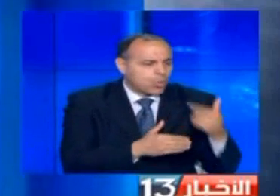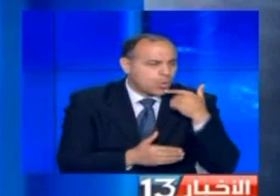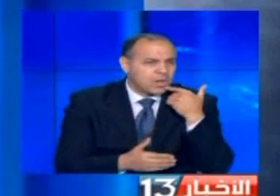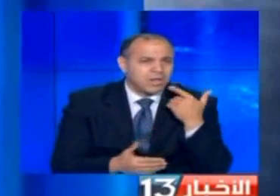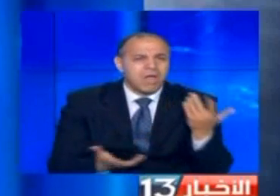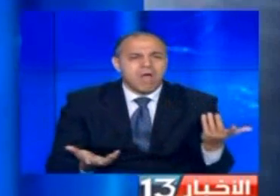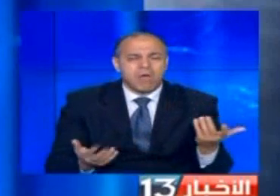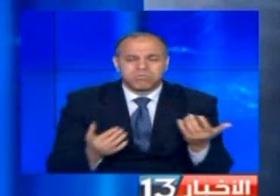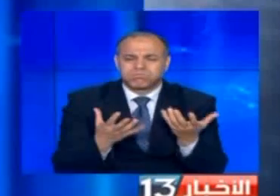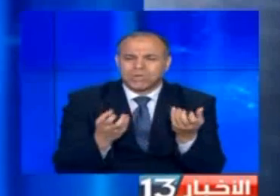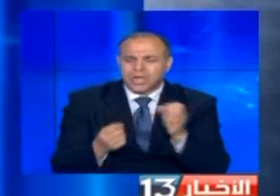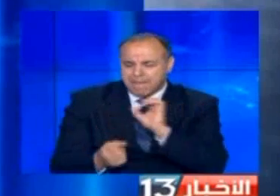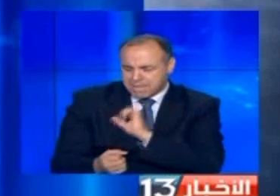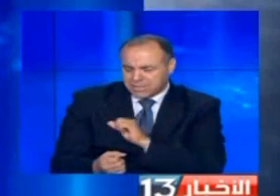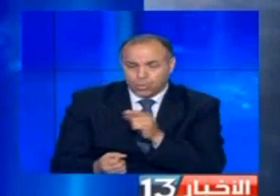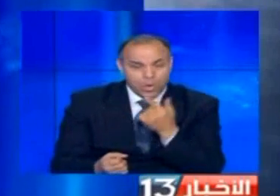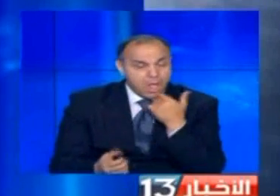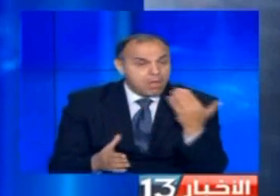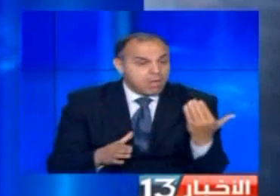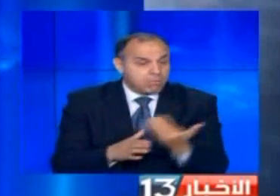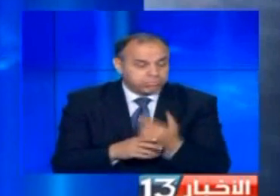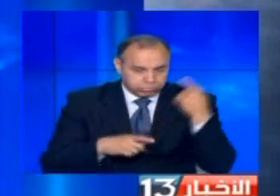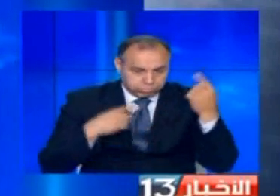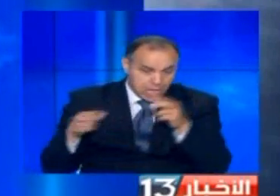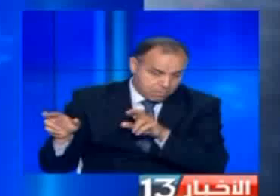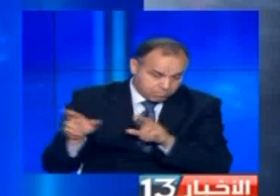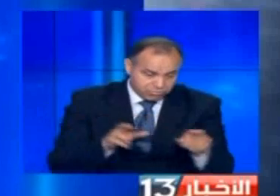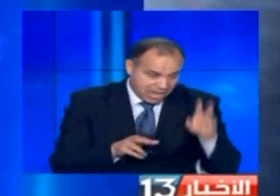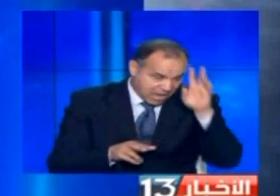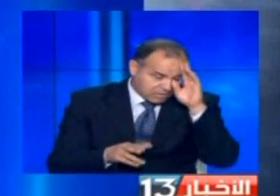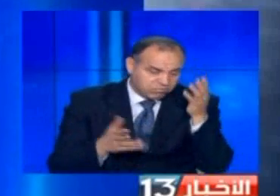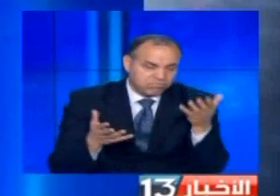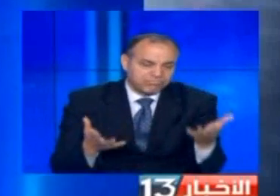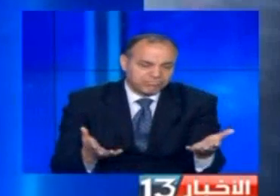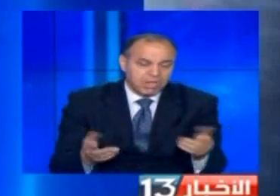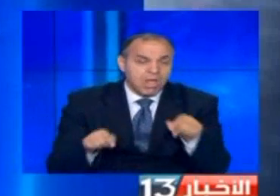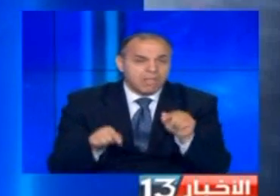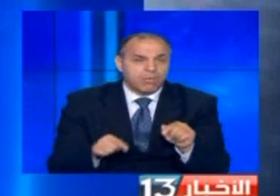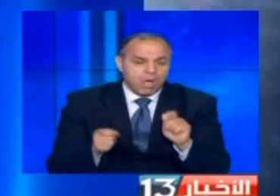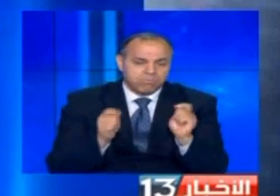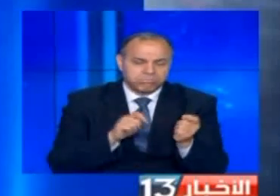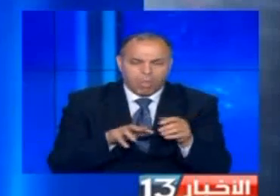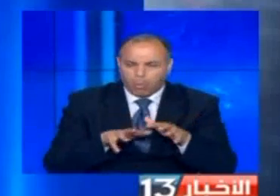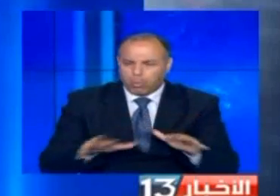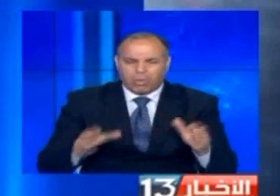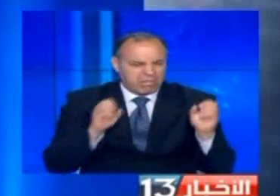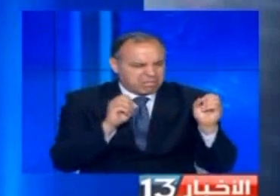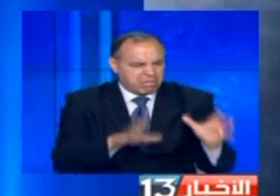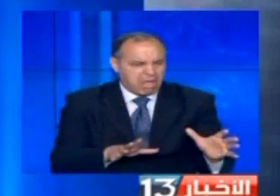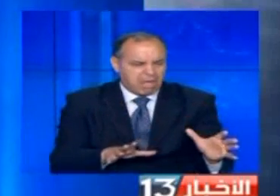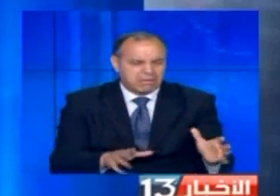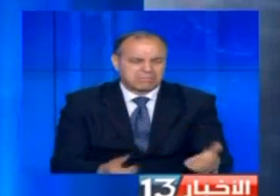لتزداد معها ماسات ويتبخر حلوم العوده الى ديارهم ويحل محله التشرد والضياع